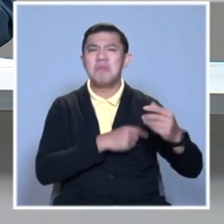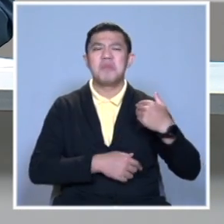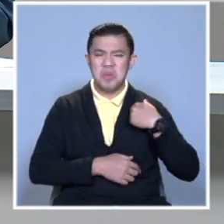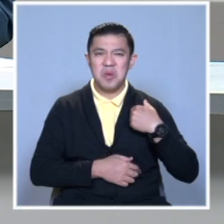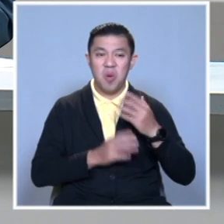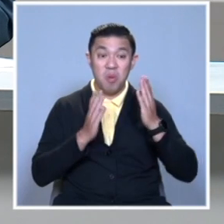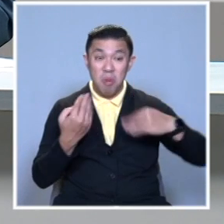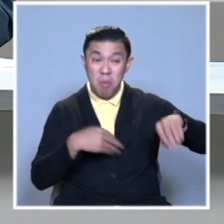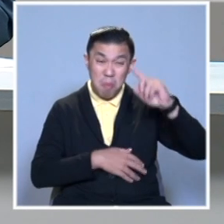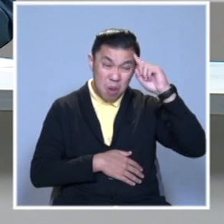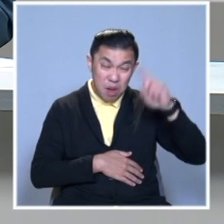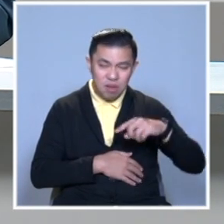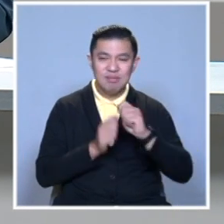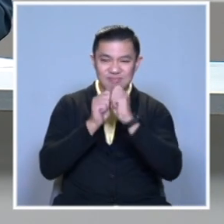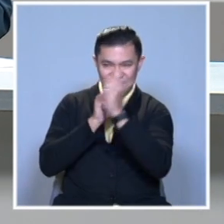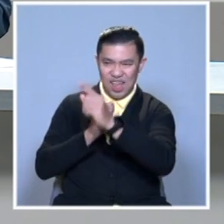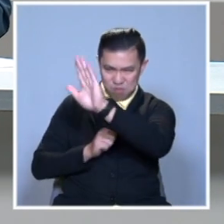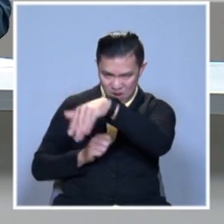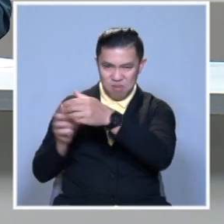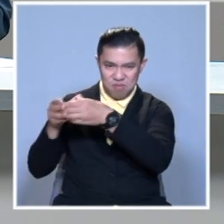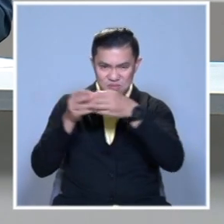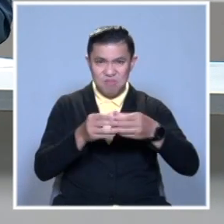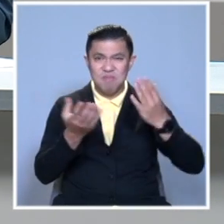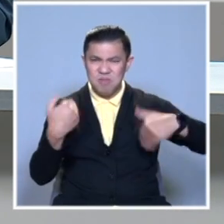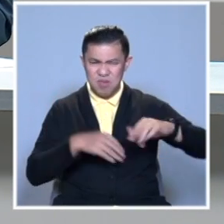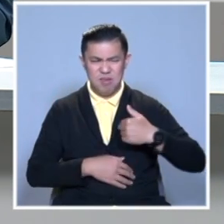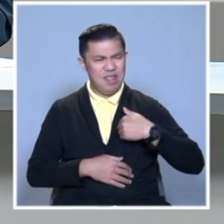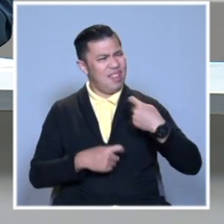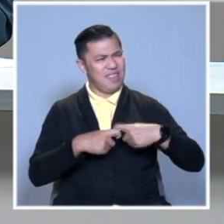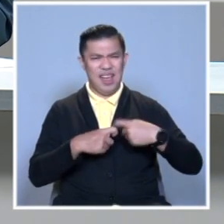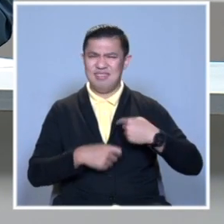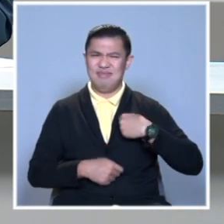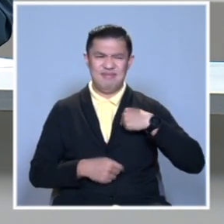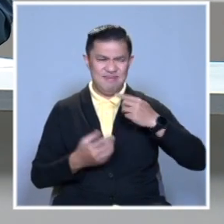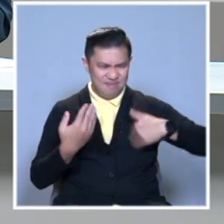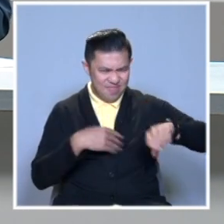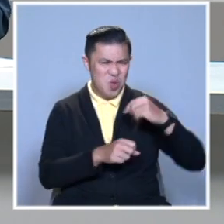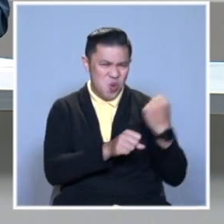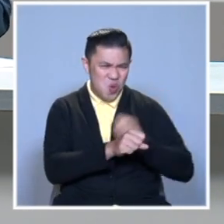ที่รำไม่เป็นก็ต้องใช้นี่แหละธุรกิจแก้บน ถ้าเป็นเราคงจะรำไม่ไหวจริงๆ ไม่ไหวซ้อมก็หมดเวลาแล้วคุณ ครับ